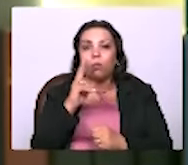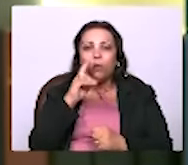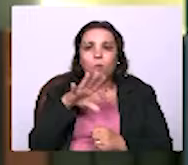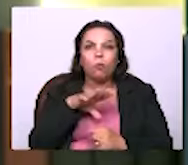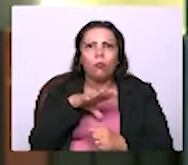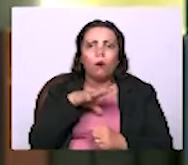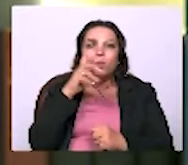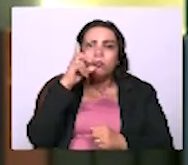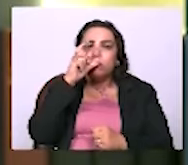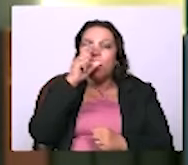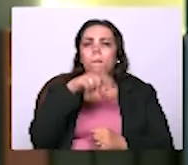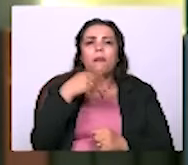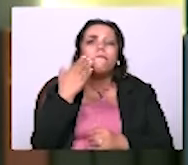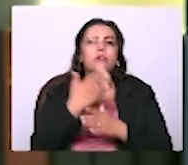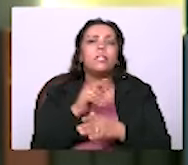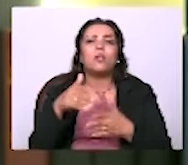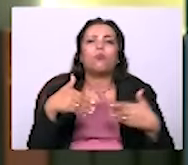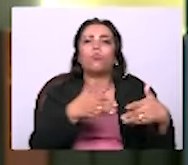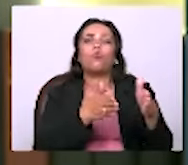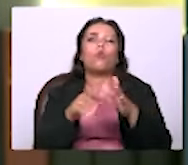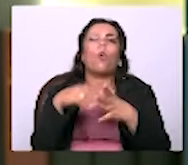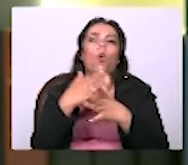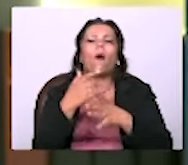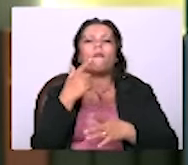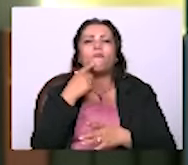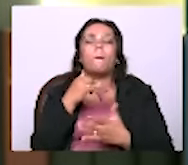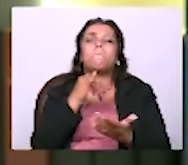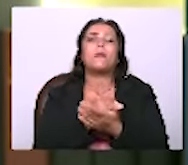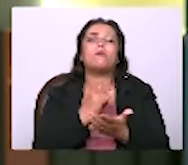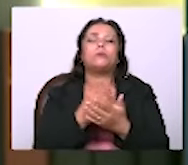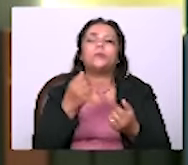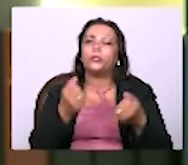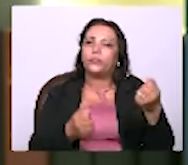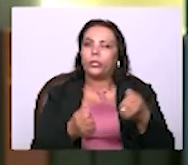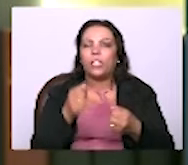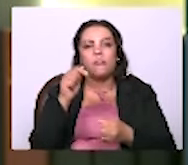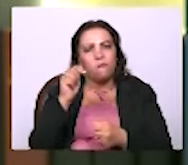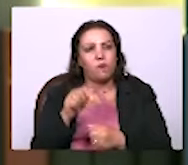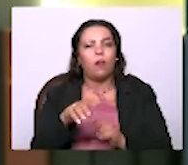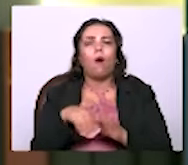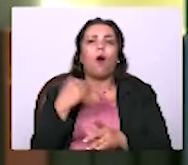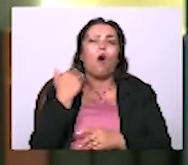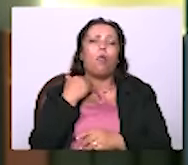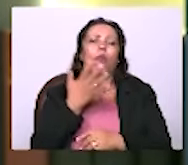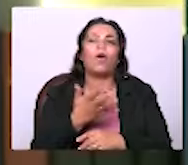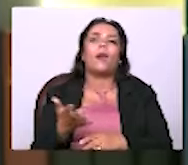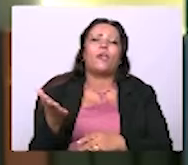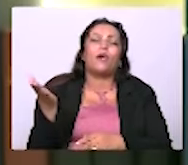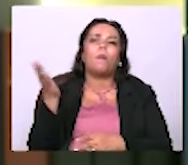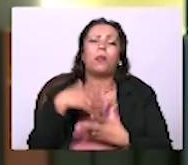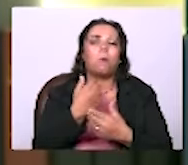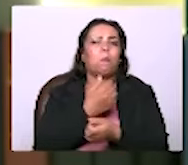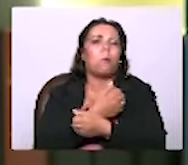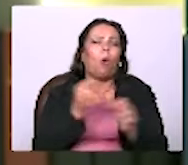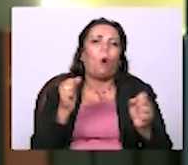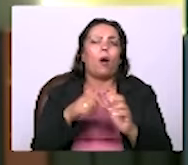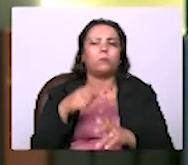اللي بنشوفه في كثير من الطرق بطرق القياده اللي فيها قدر كبير جدا من الانفلات